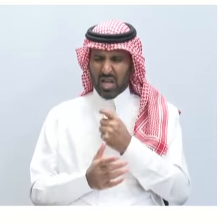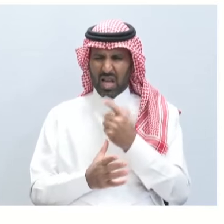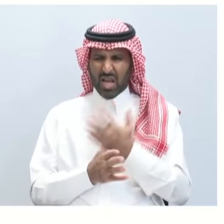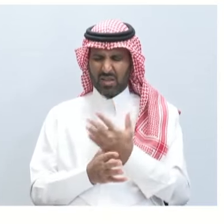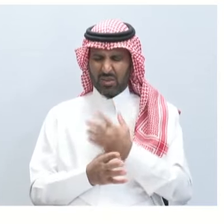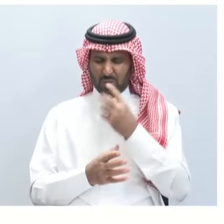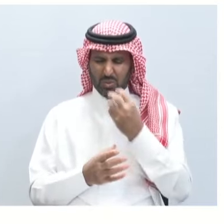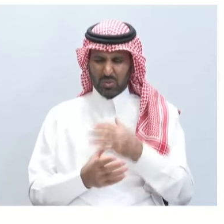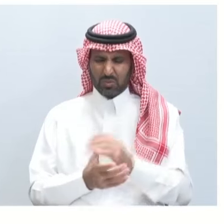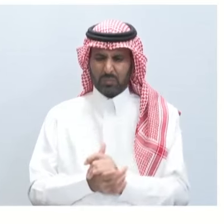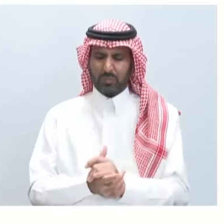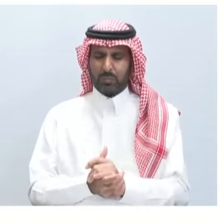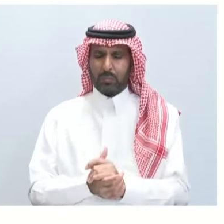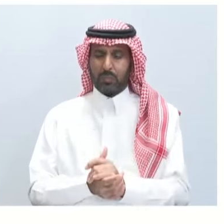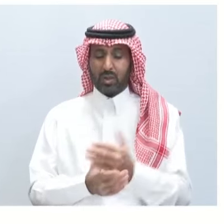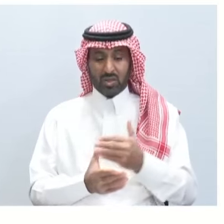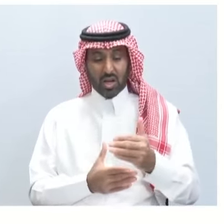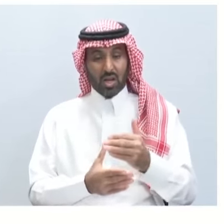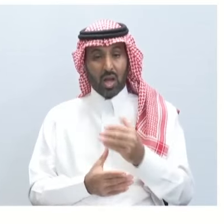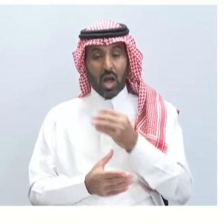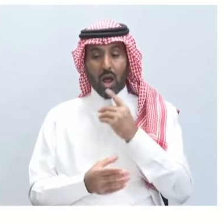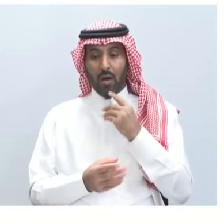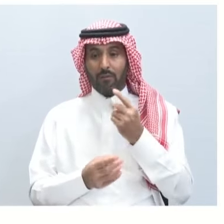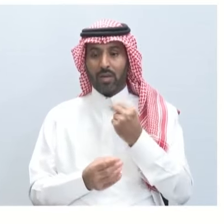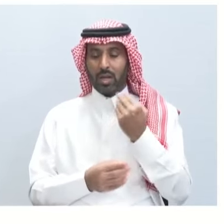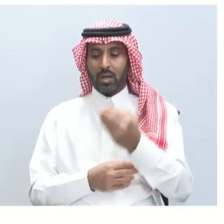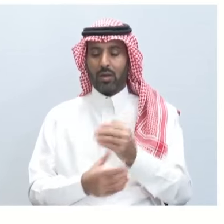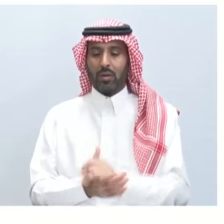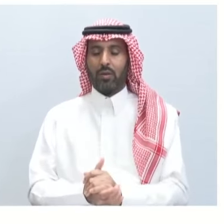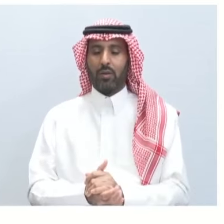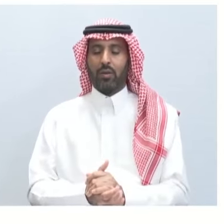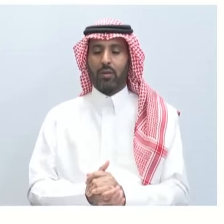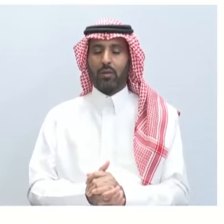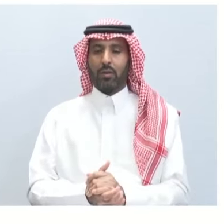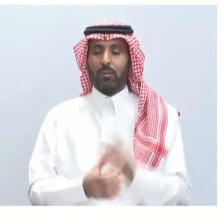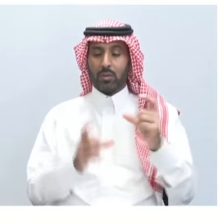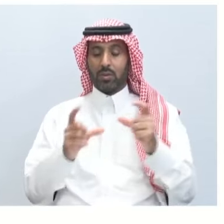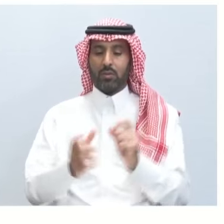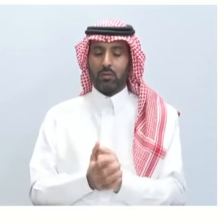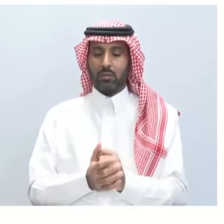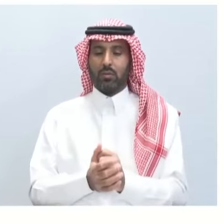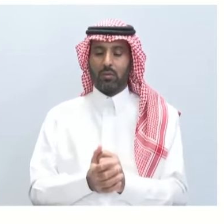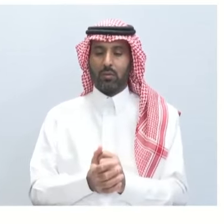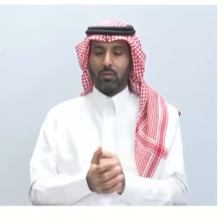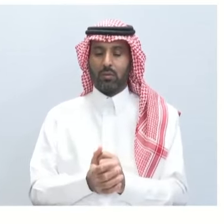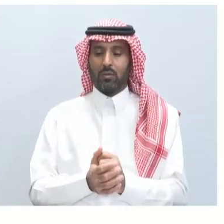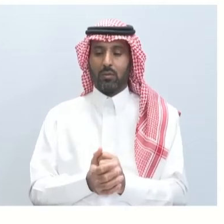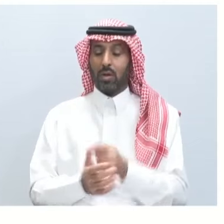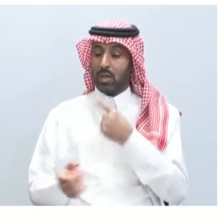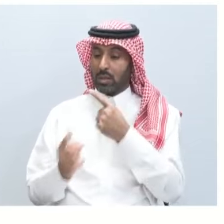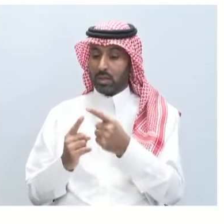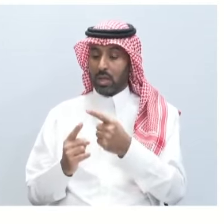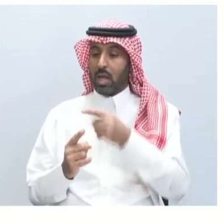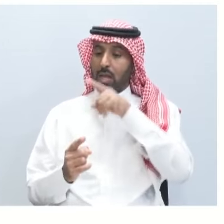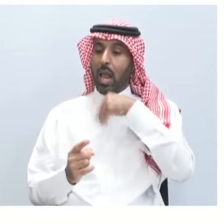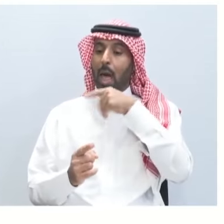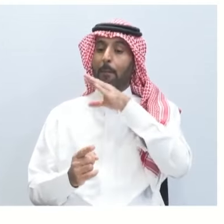فرط في هذا الخير الذي حرم منه ثم بعد ذلك جاءت الايه وان جاهداك على ان